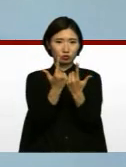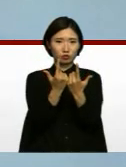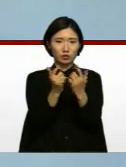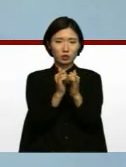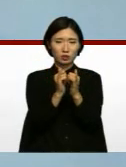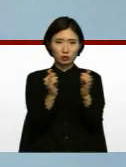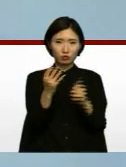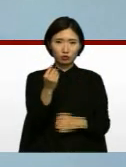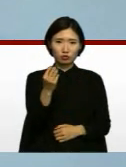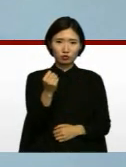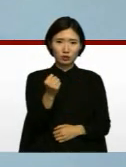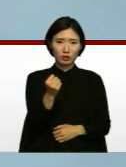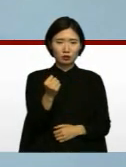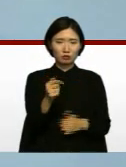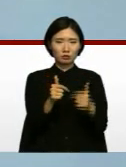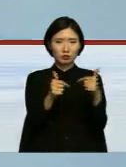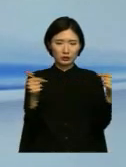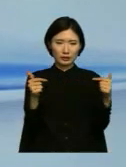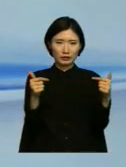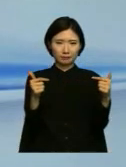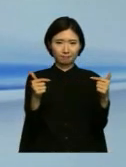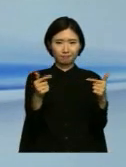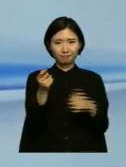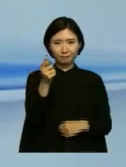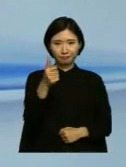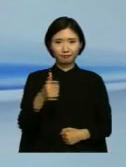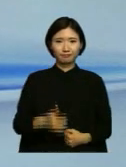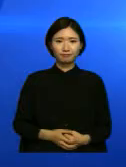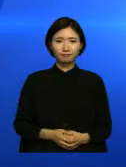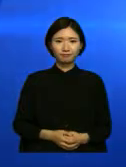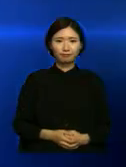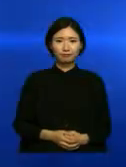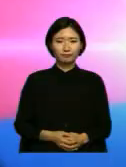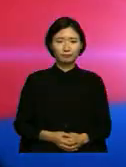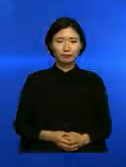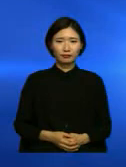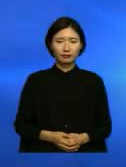증가는 미비한 실정입니다 보도에 신승훈 기자입니다